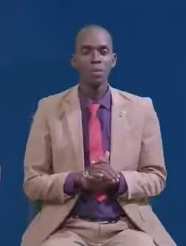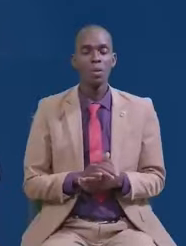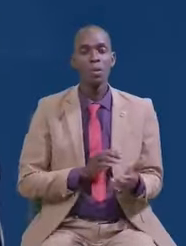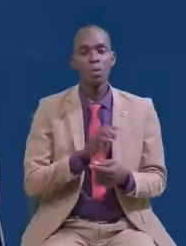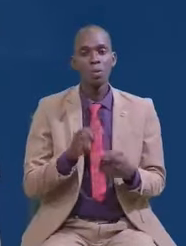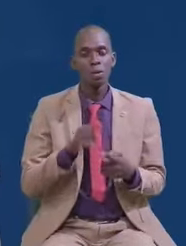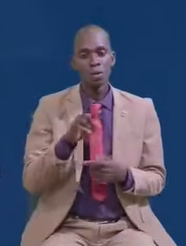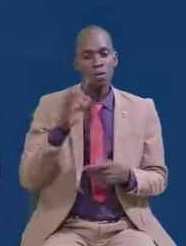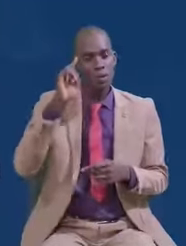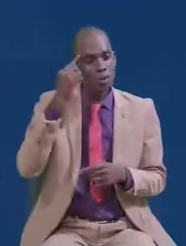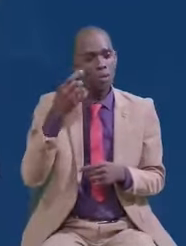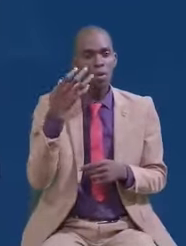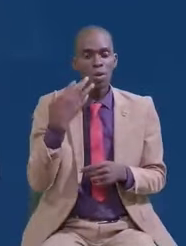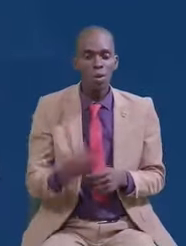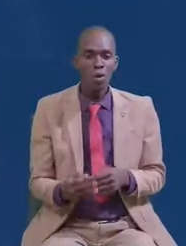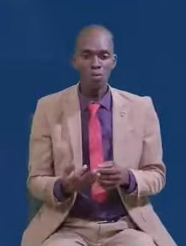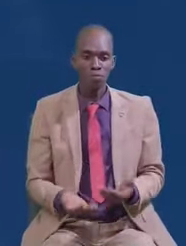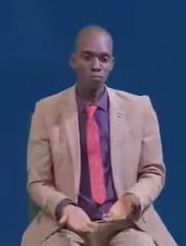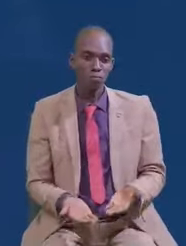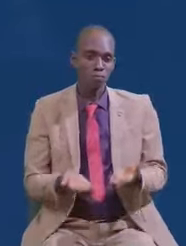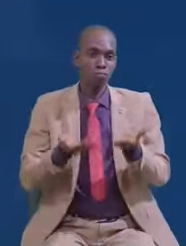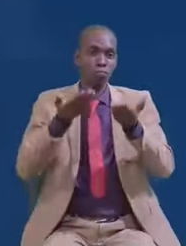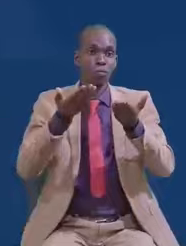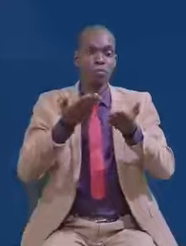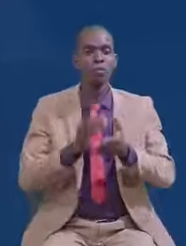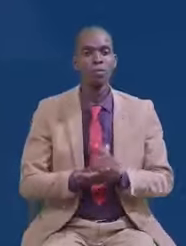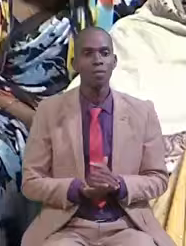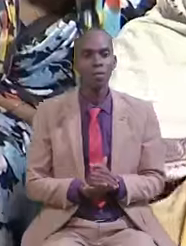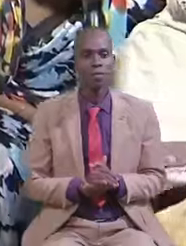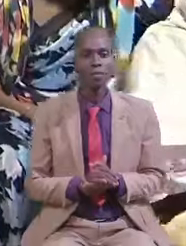Lorsque vous pensez au fait de soutenir,